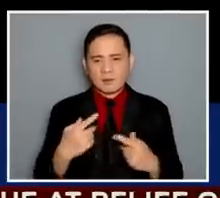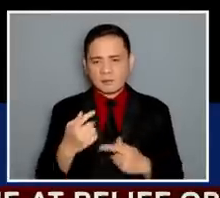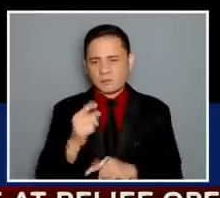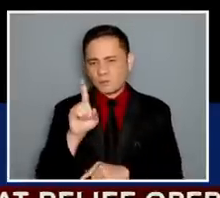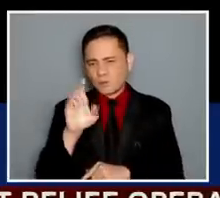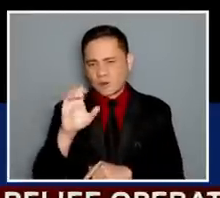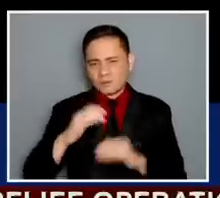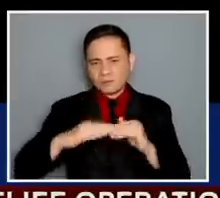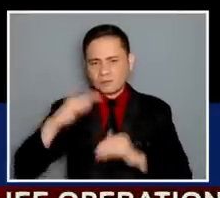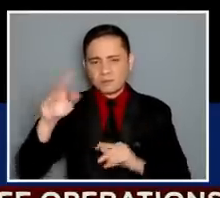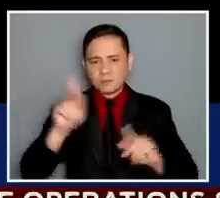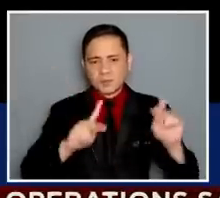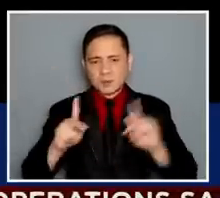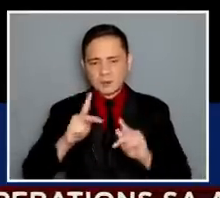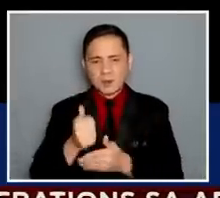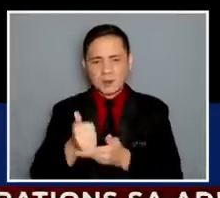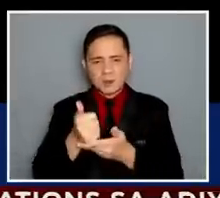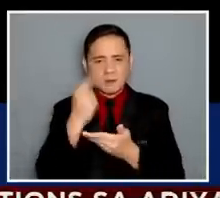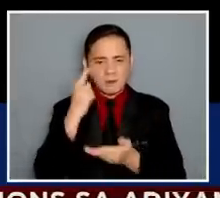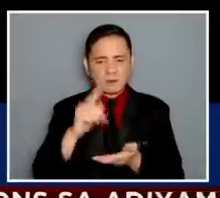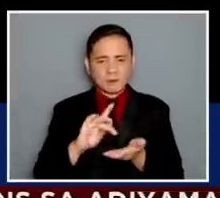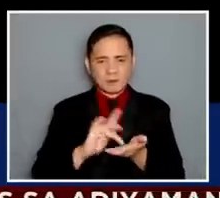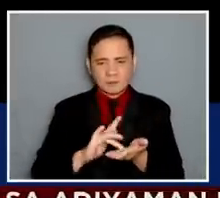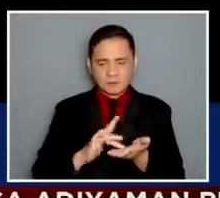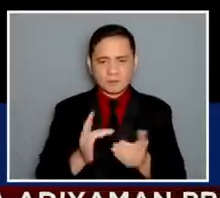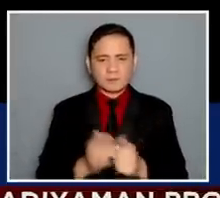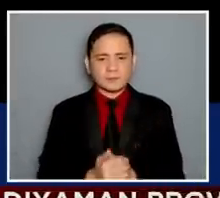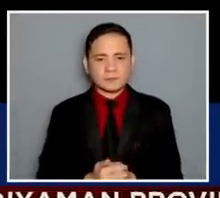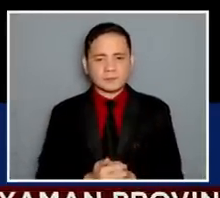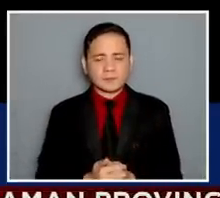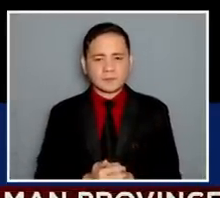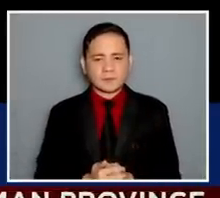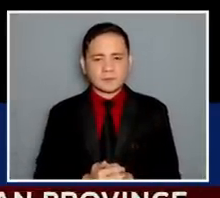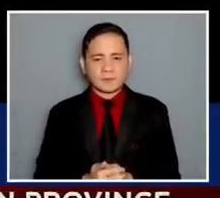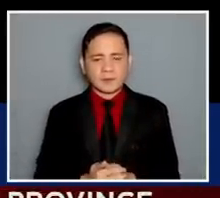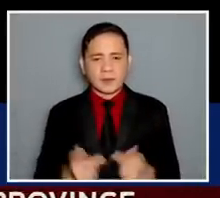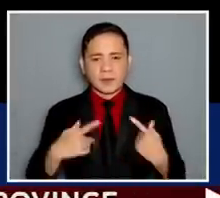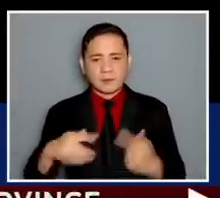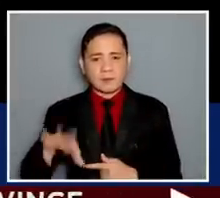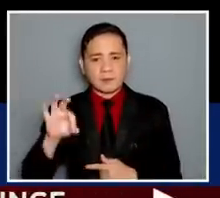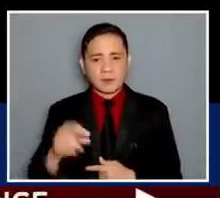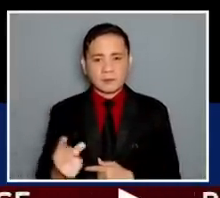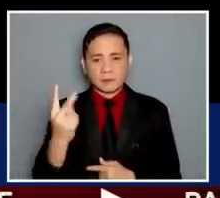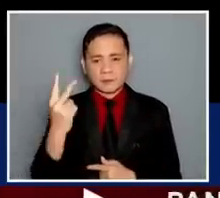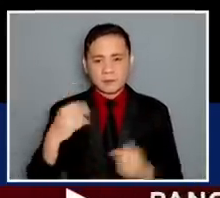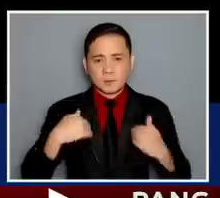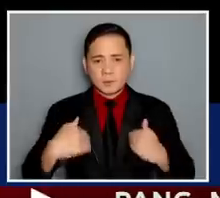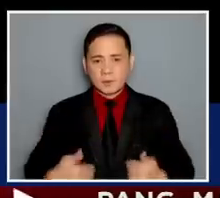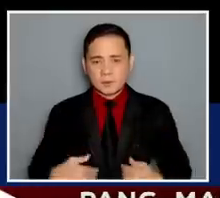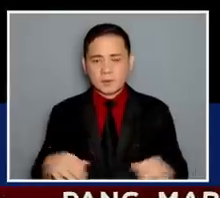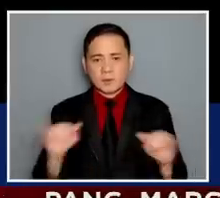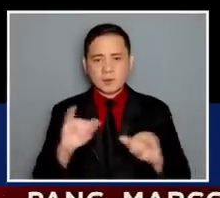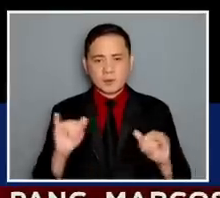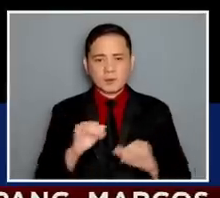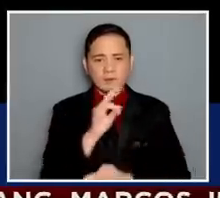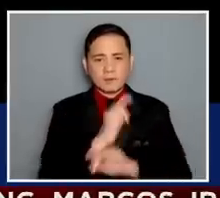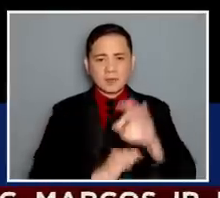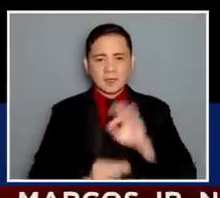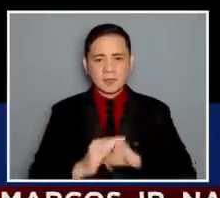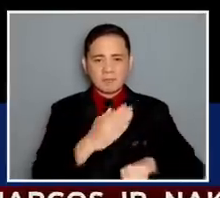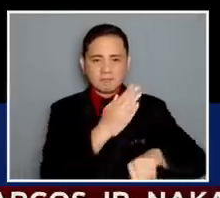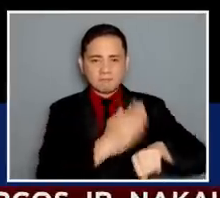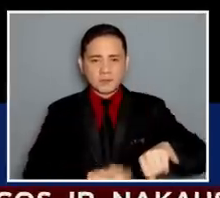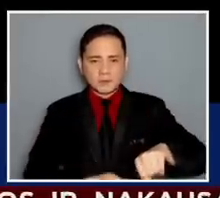kanilang operasyon sa isa sa mga gumuhong gusali, na-recover ang 2 bangkay at 1 putol na paa. Aminado ang